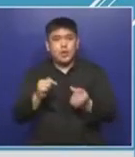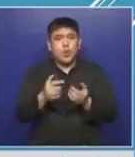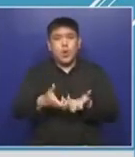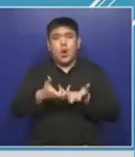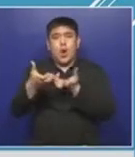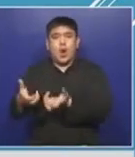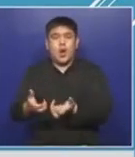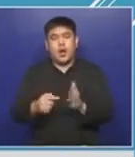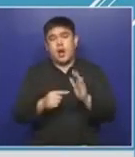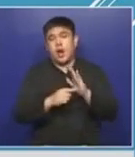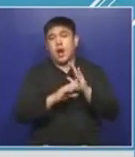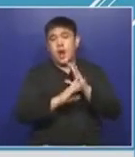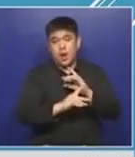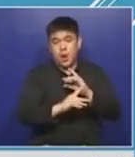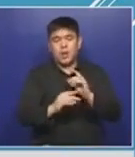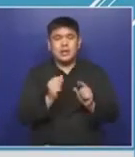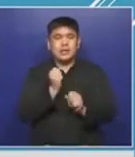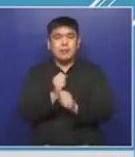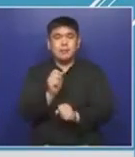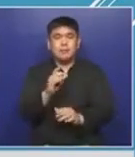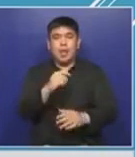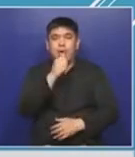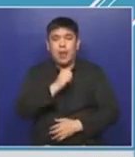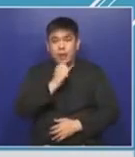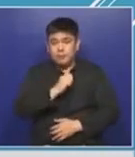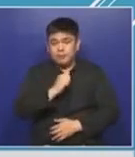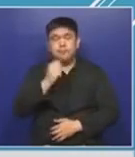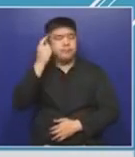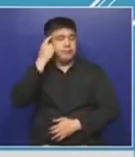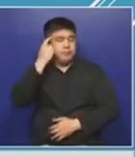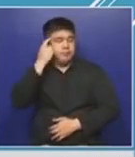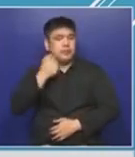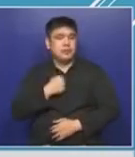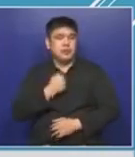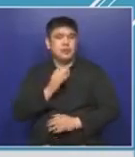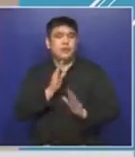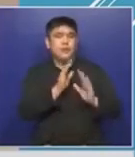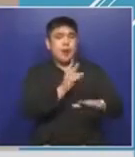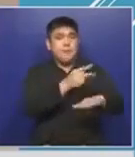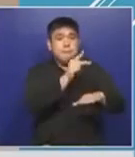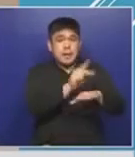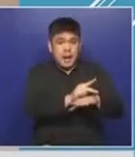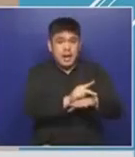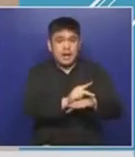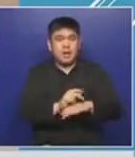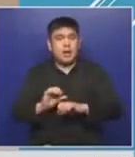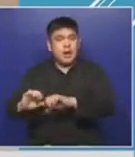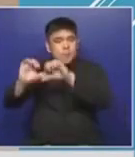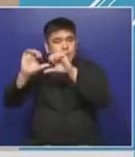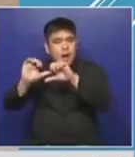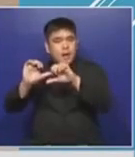ที่จังหวัดระยองเพื่อทำไอติมนะครับผมจึงนำเรียนท่านประธานผ่านไปยังรัฐบาลว่า